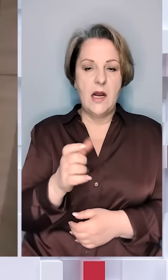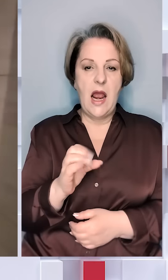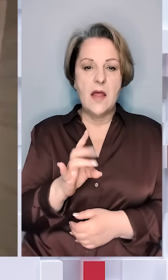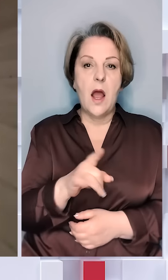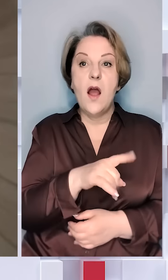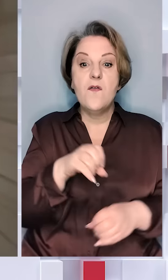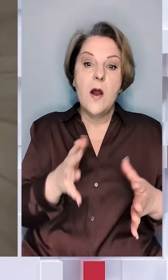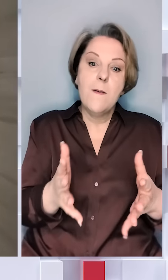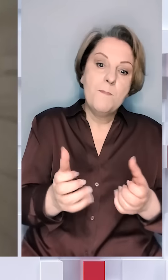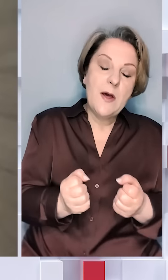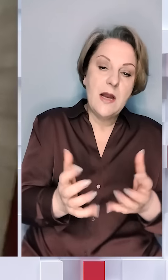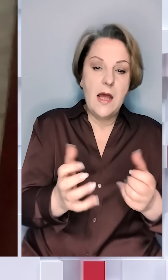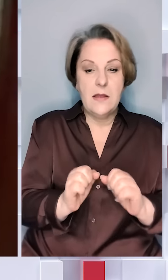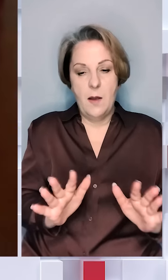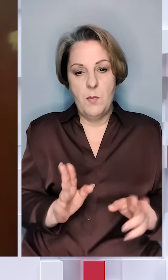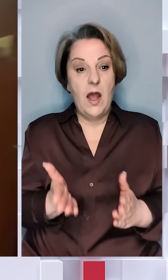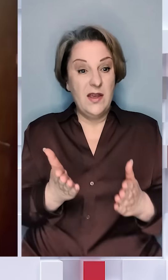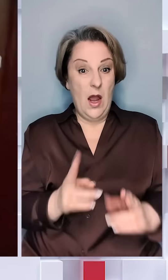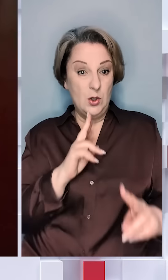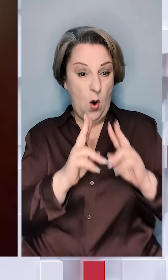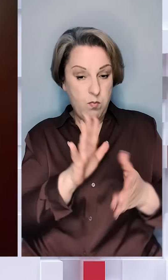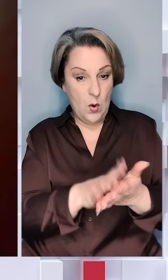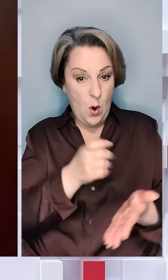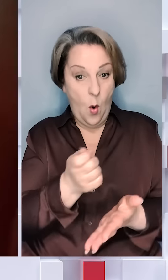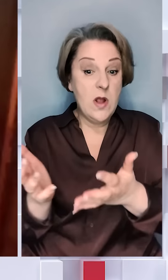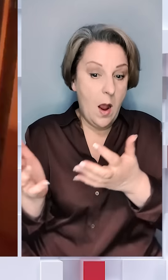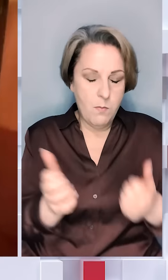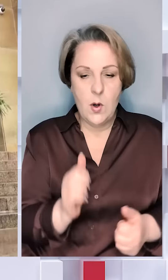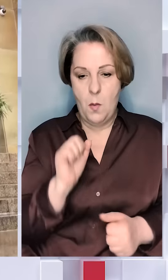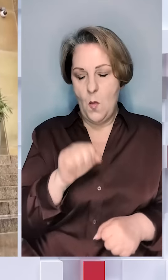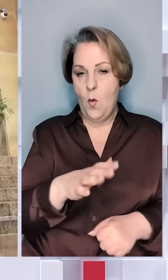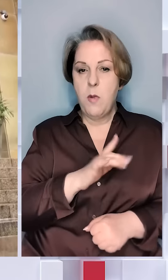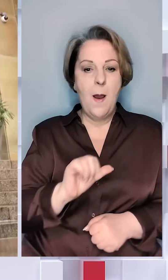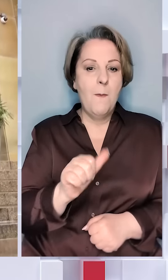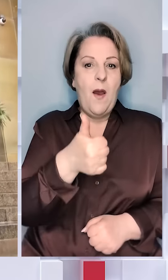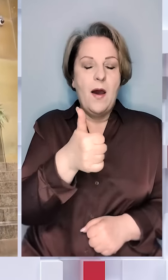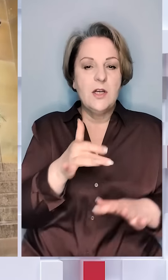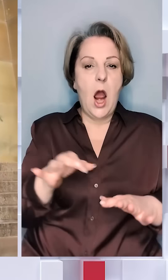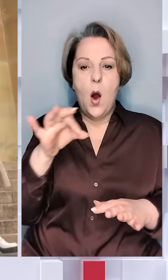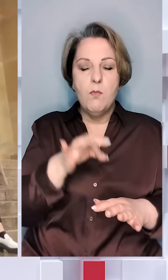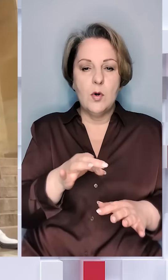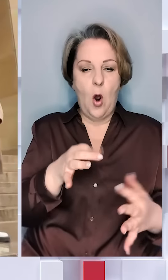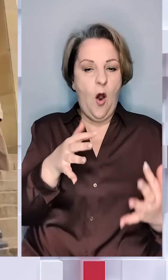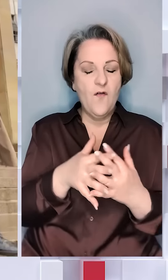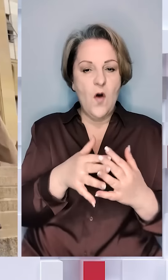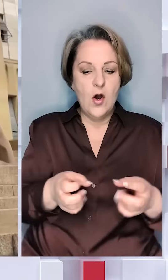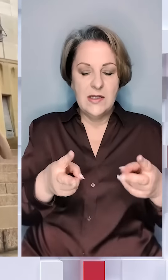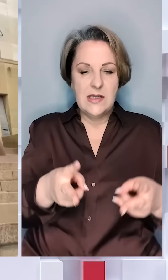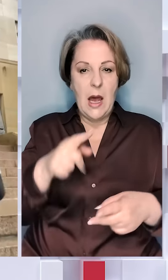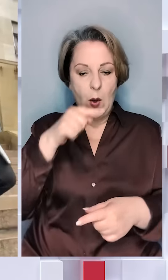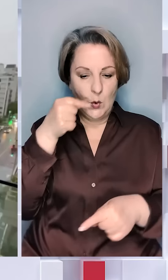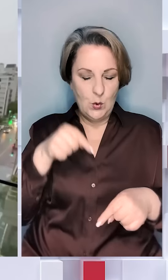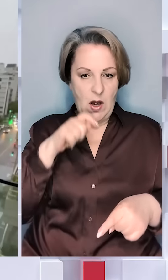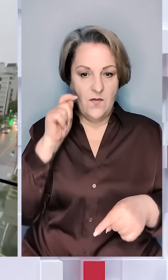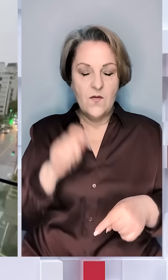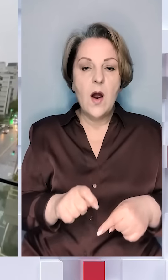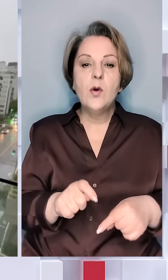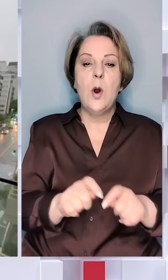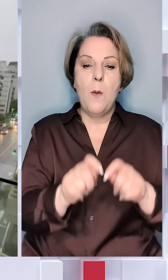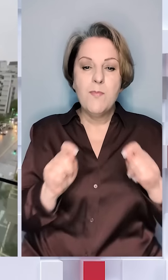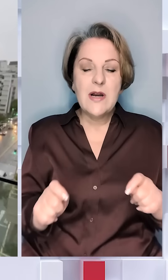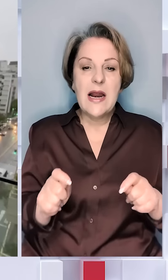чи береться за справу. Якщо позов таки приймуть, він може стати першою справою про воєнні злочини Росії в Україні,